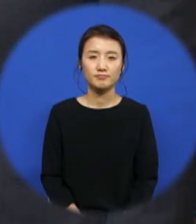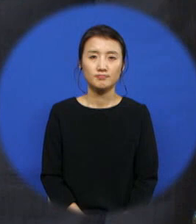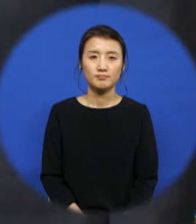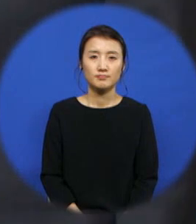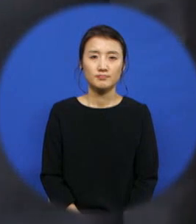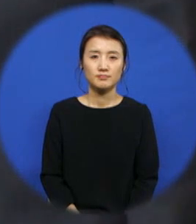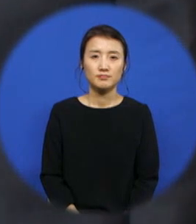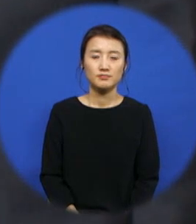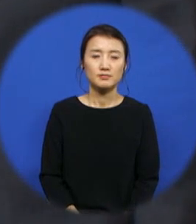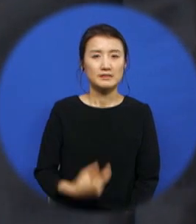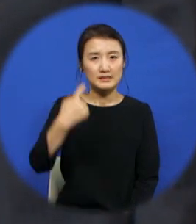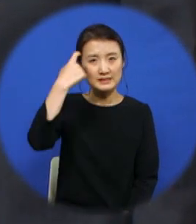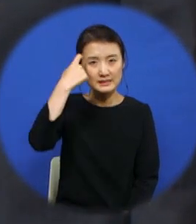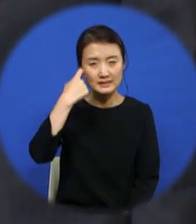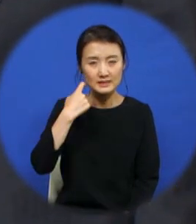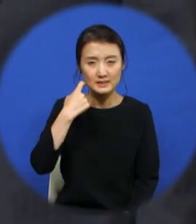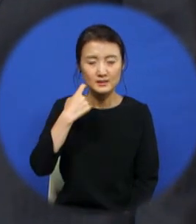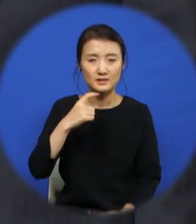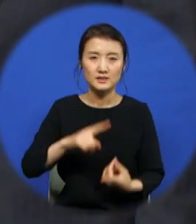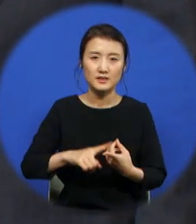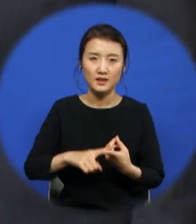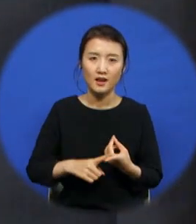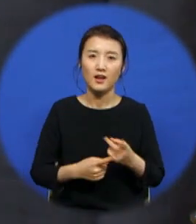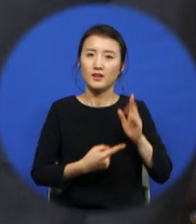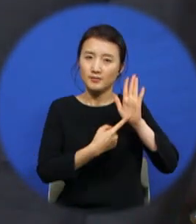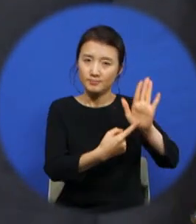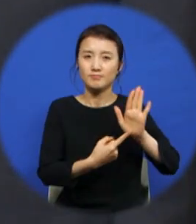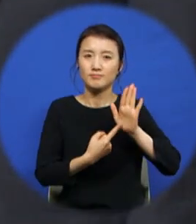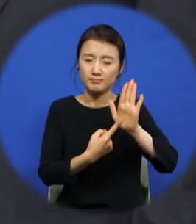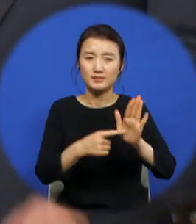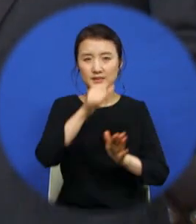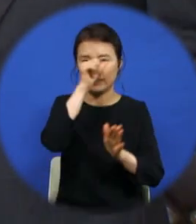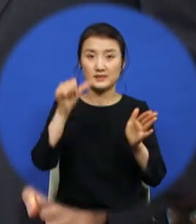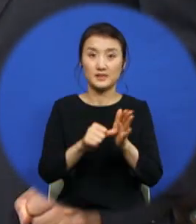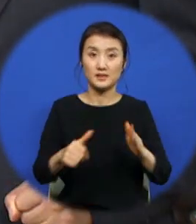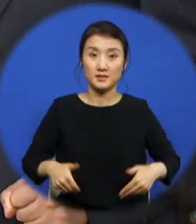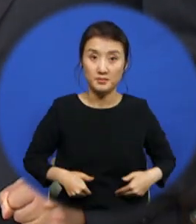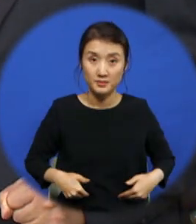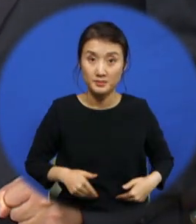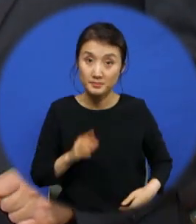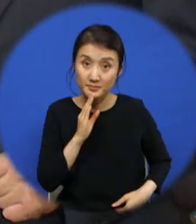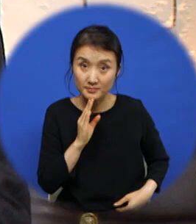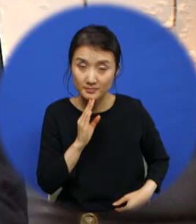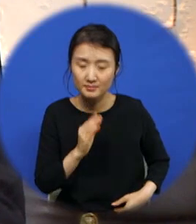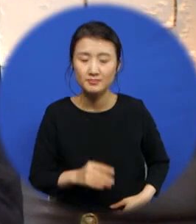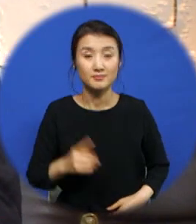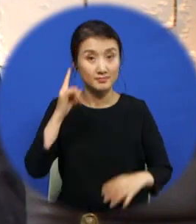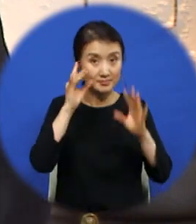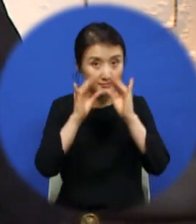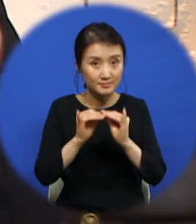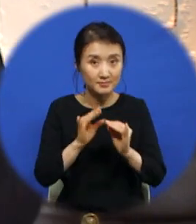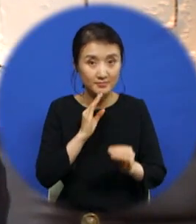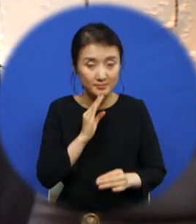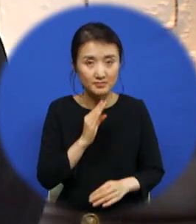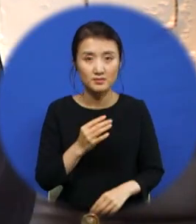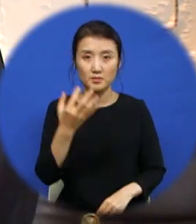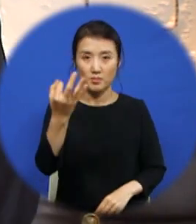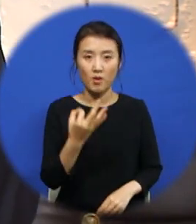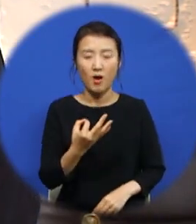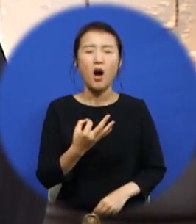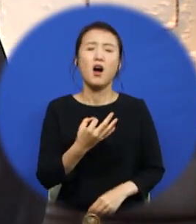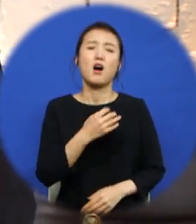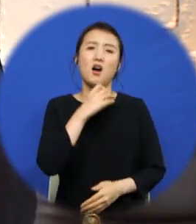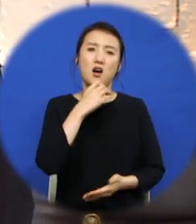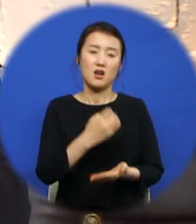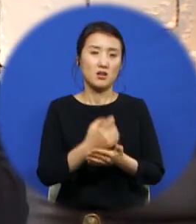감탄사를 연발 한 인생을 삽시다 에 그래서 오늘 강의들을 심해서 여러분들이 좋은 부분은 항상 가슴이 이렇게